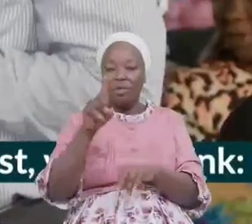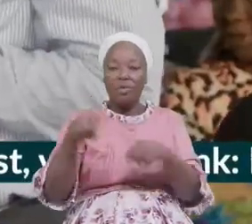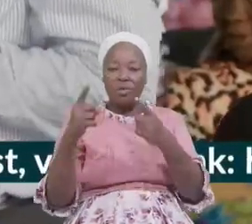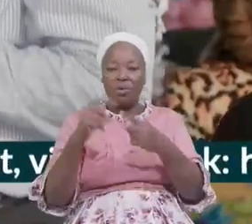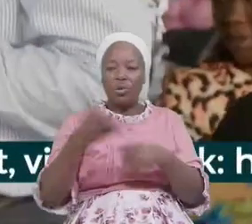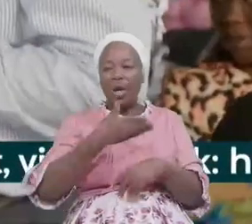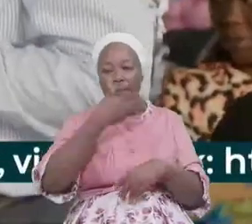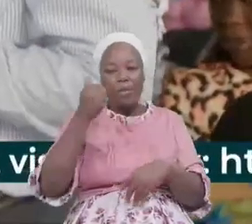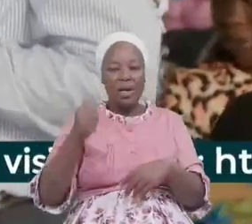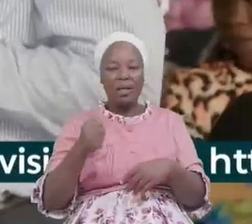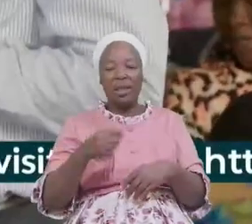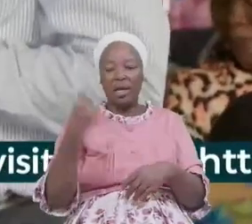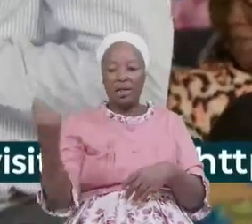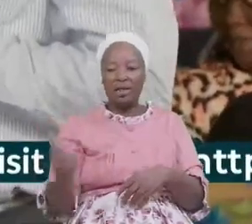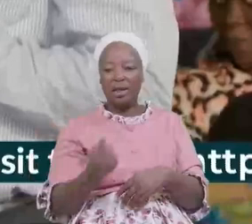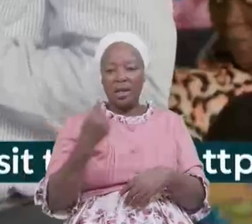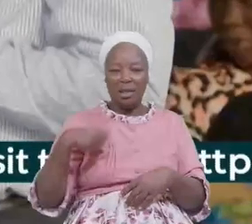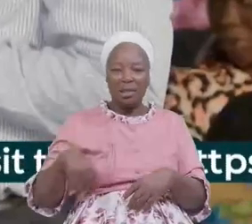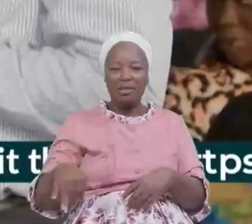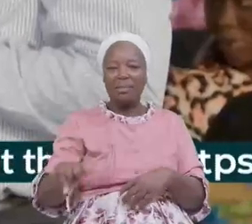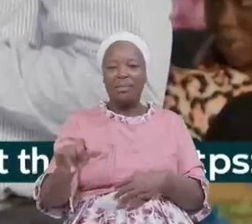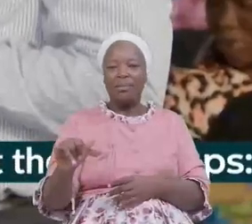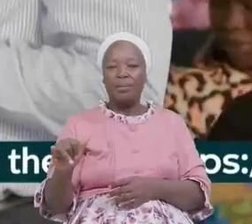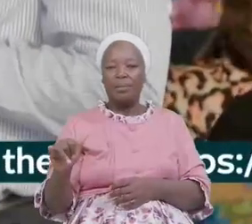tu te retrouveras dans une meilleure éternité.